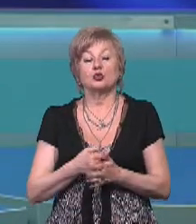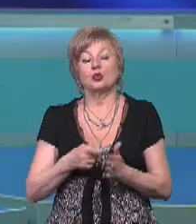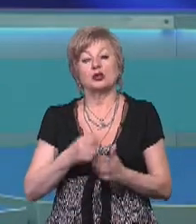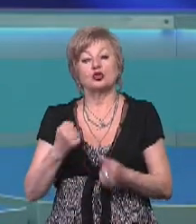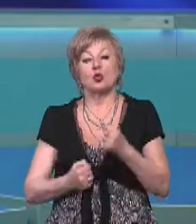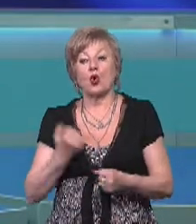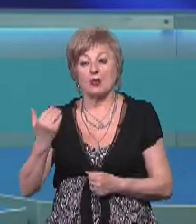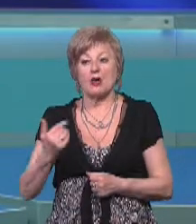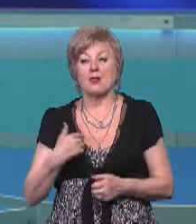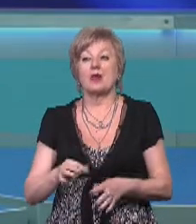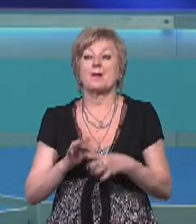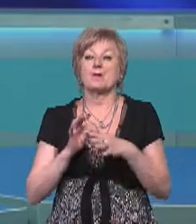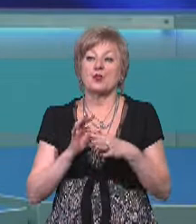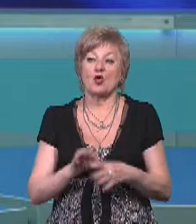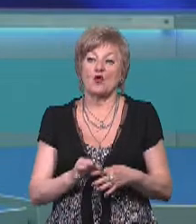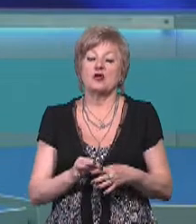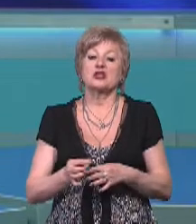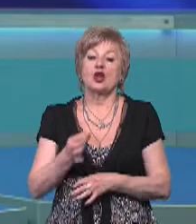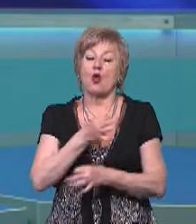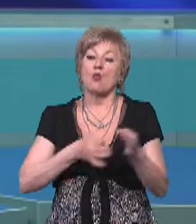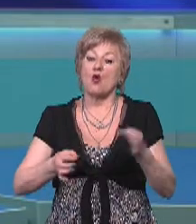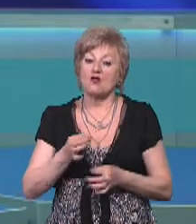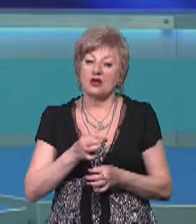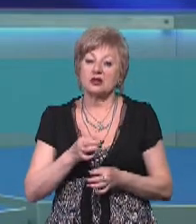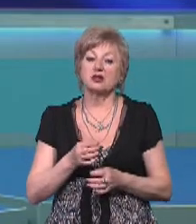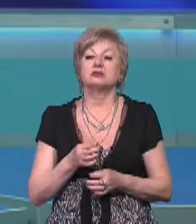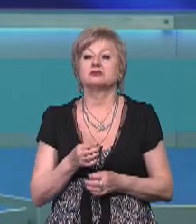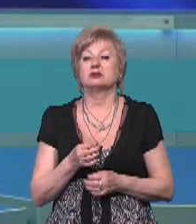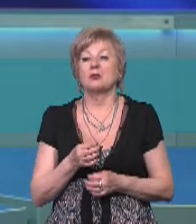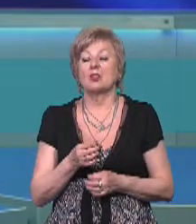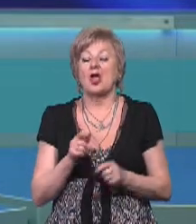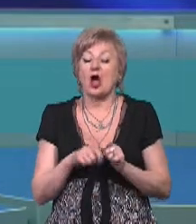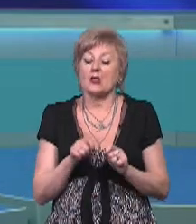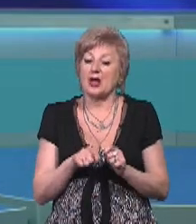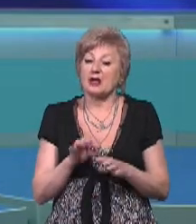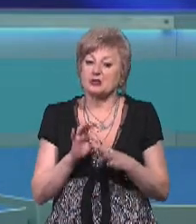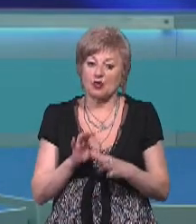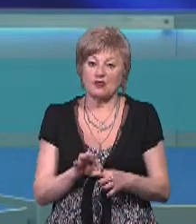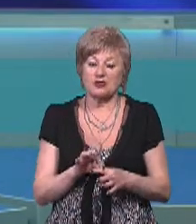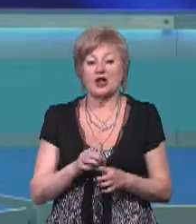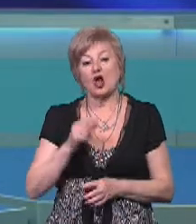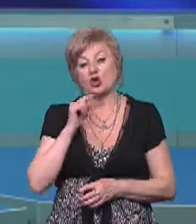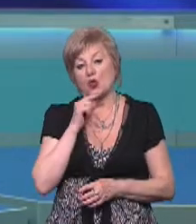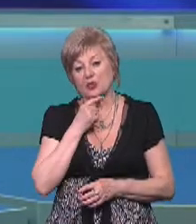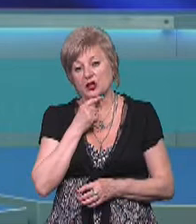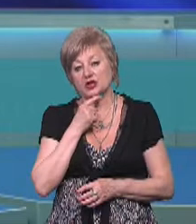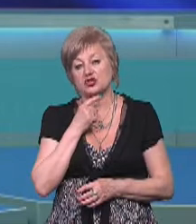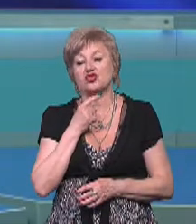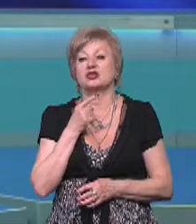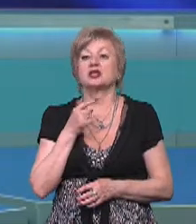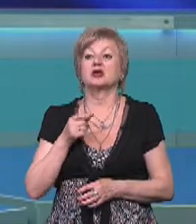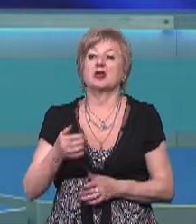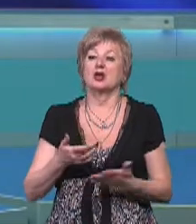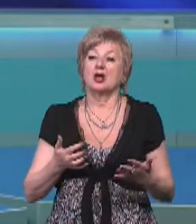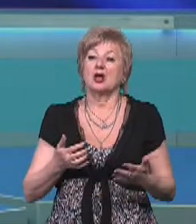ми проводили такі широкі і обговорення, і проводили аналіз економічний,